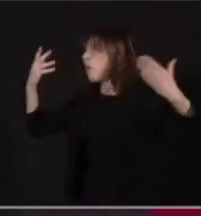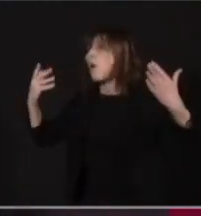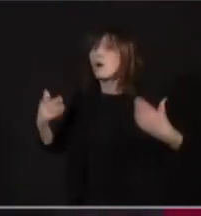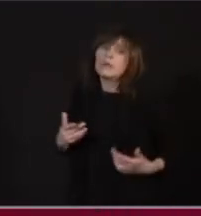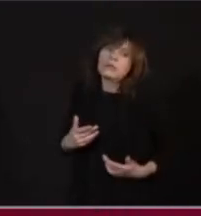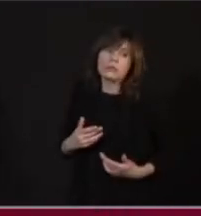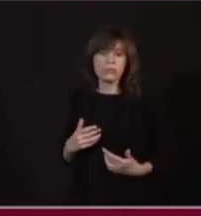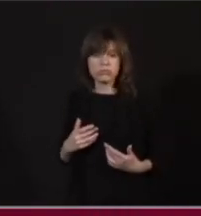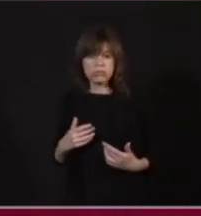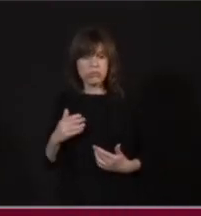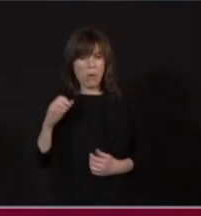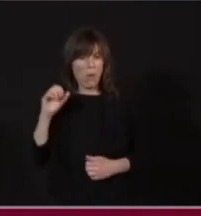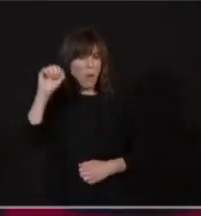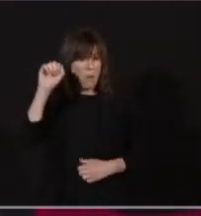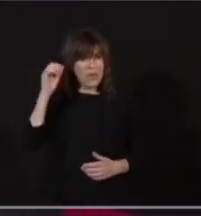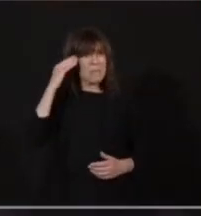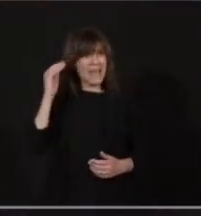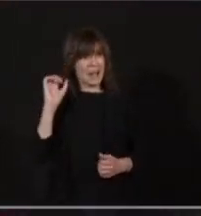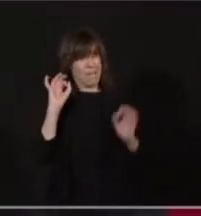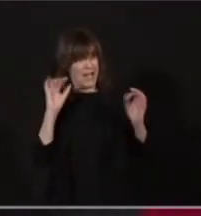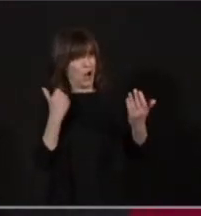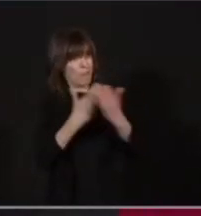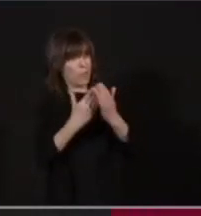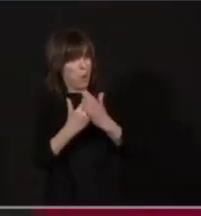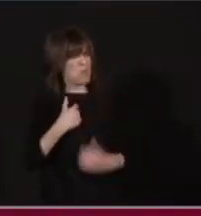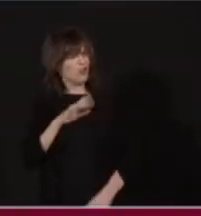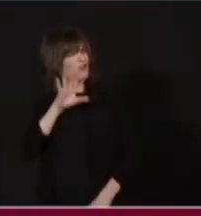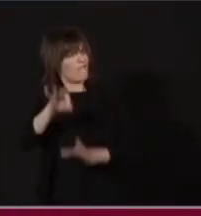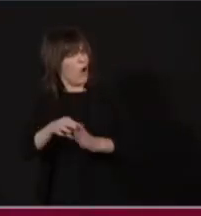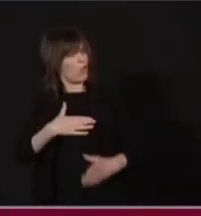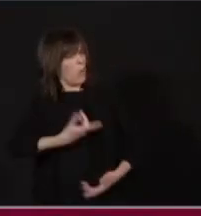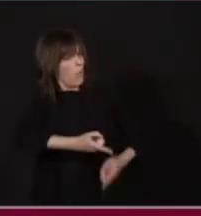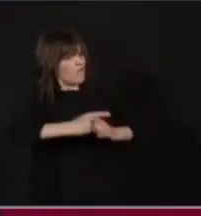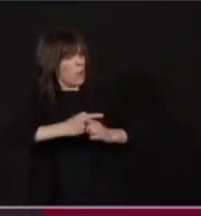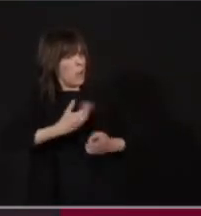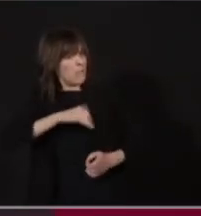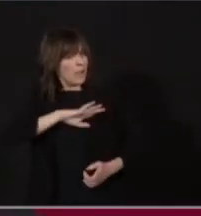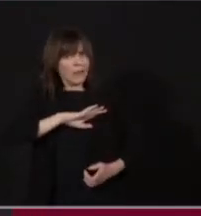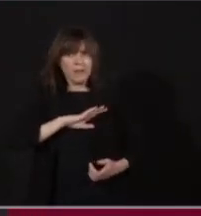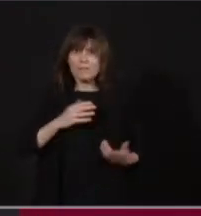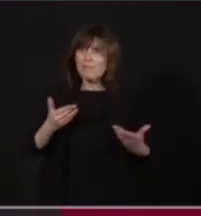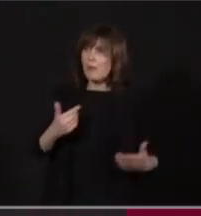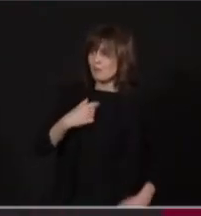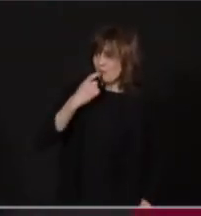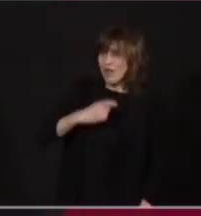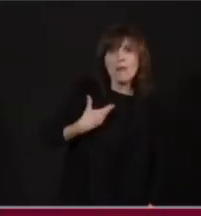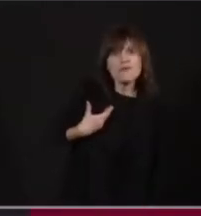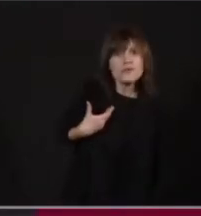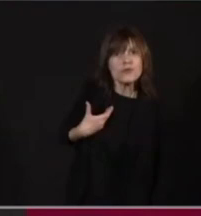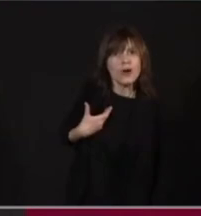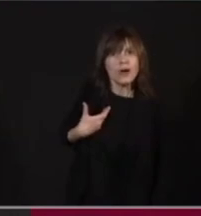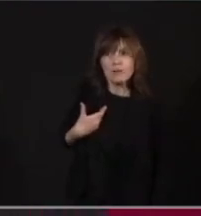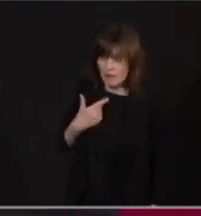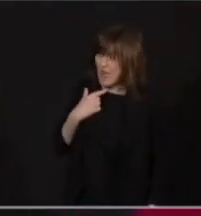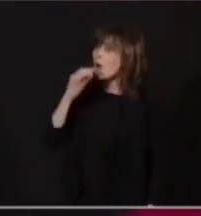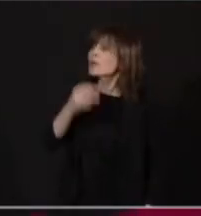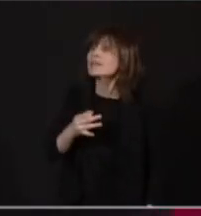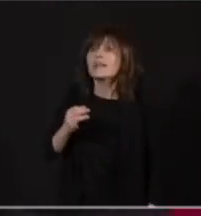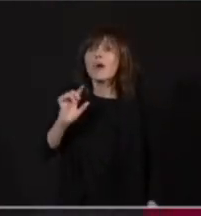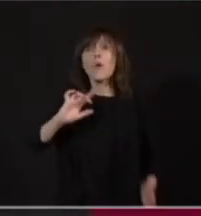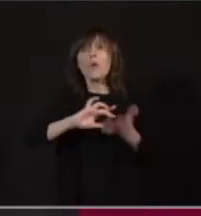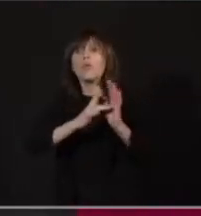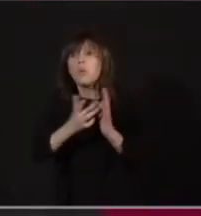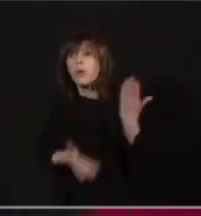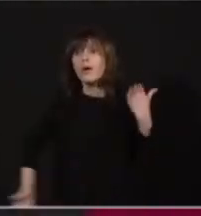si tous les communistes étaient comme toi, on voterait tous communistes. Mais on est jaloux aujourd'hui, ils disent. Mais si tous les communistes étaient comme